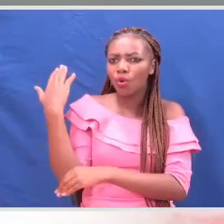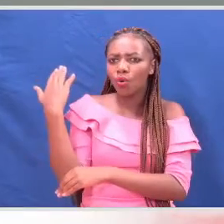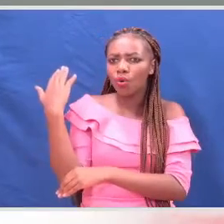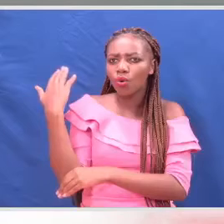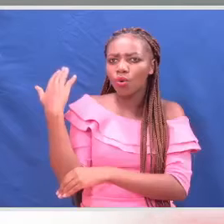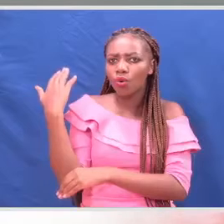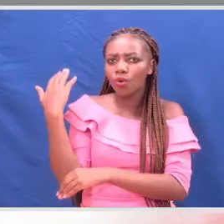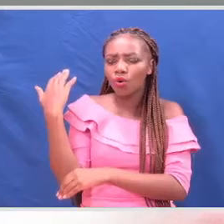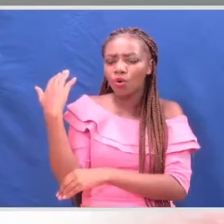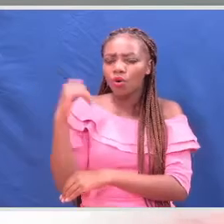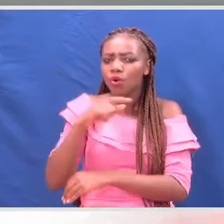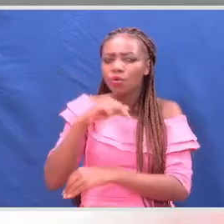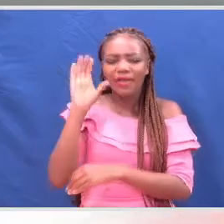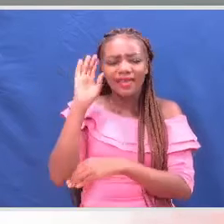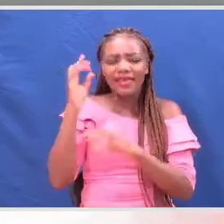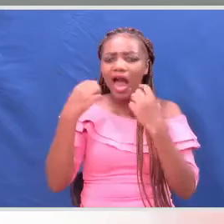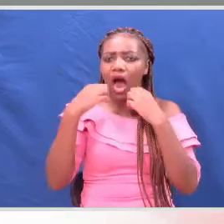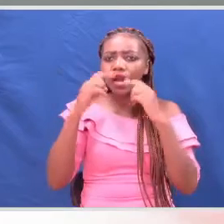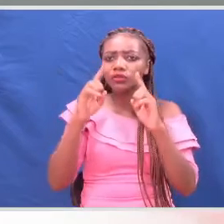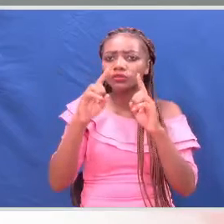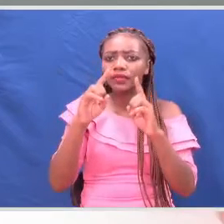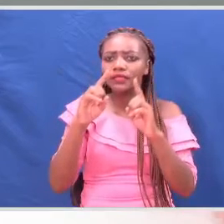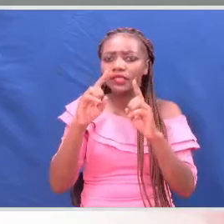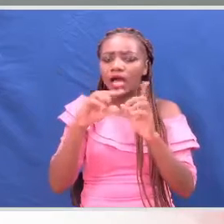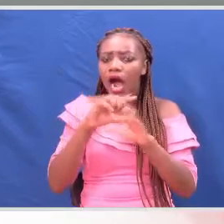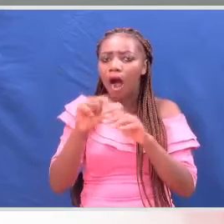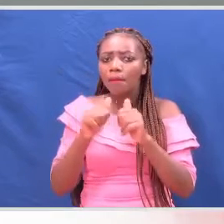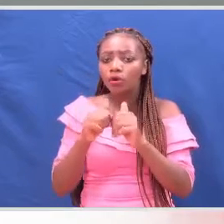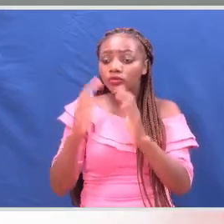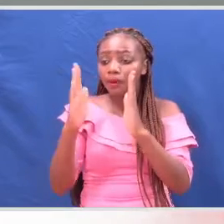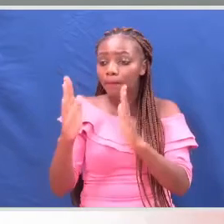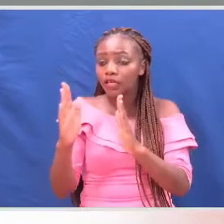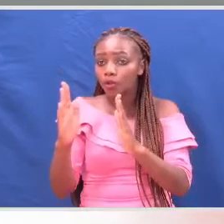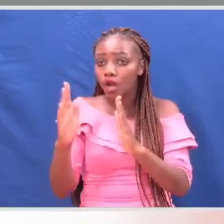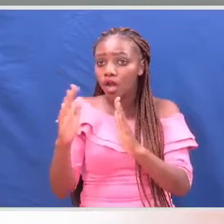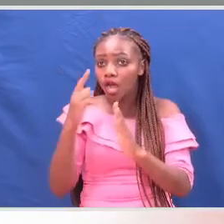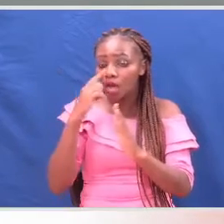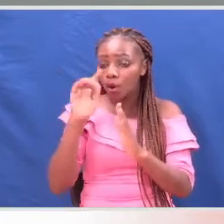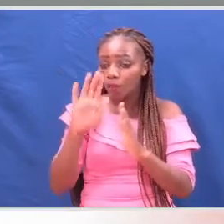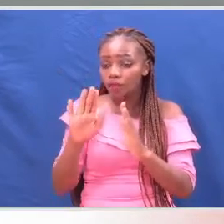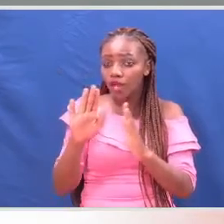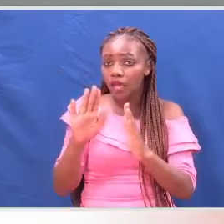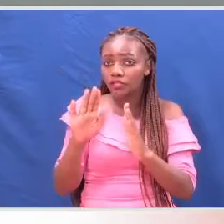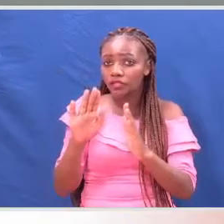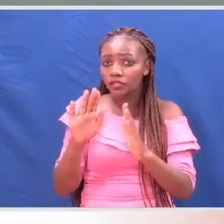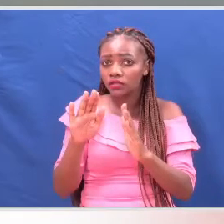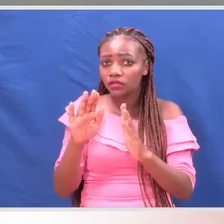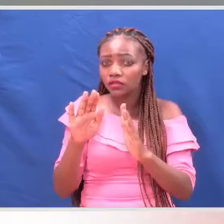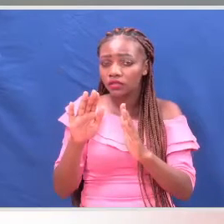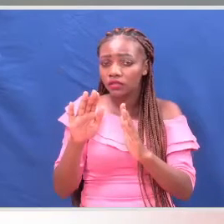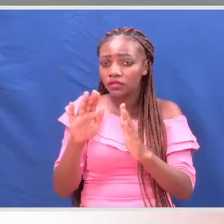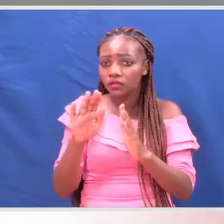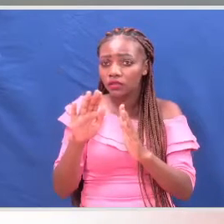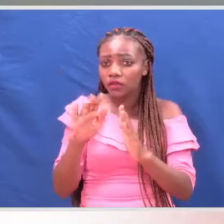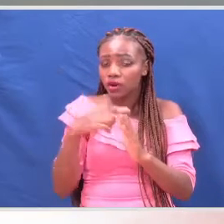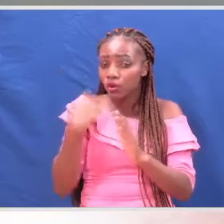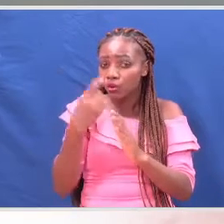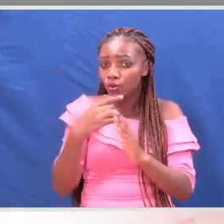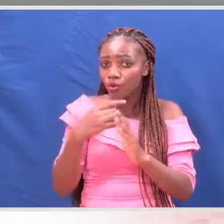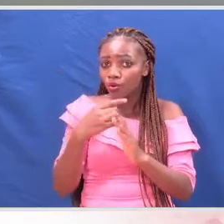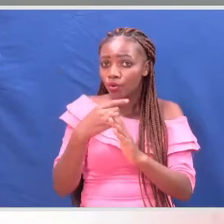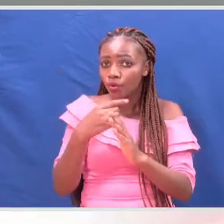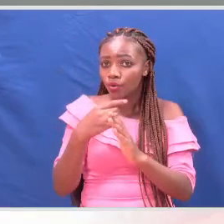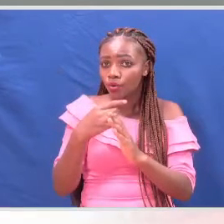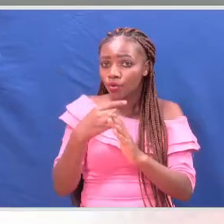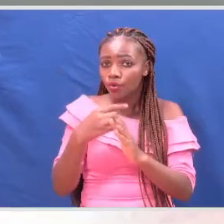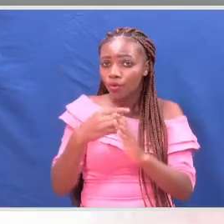majambazi walienda wakakuta mtu kwa boma yake, kukawa na confrontation na wakaanza kupiga hiyo mtu risasi ya